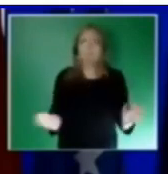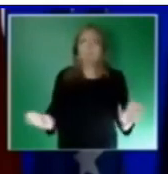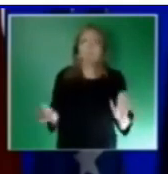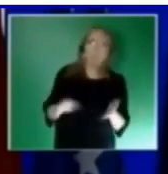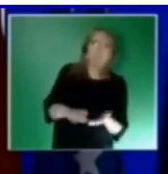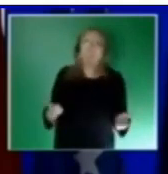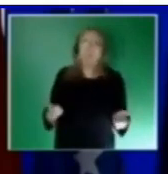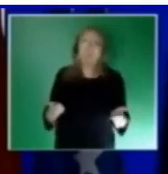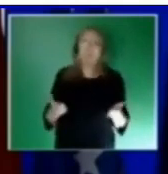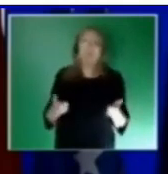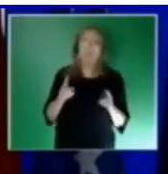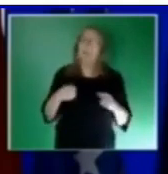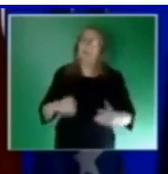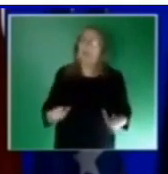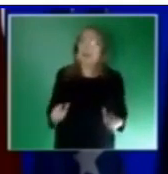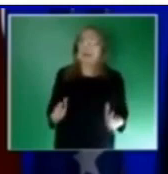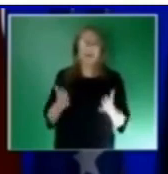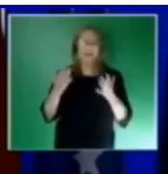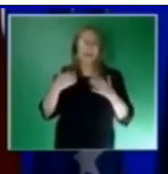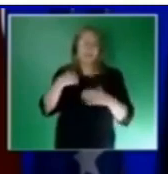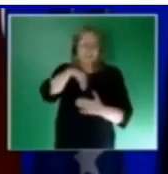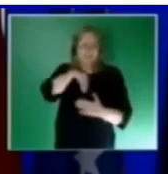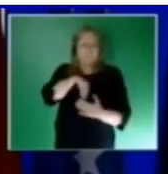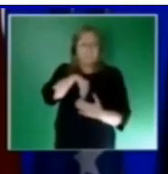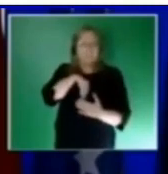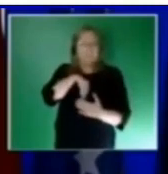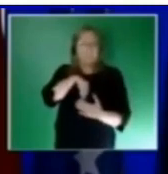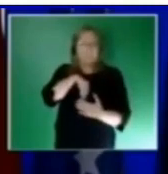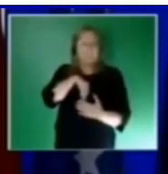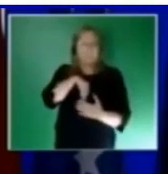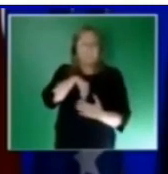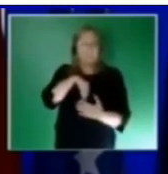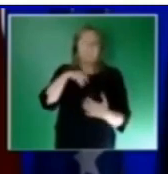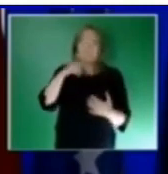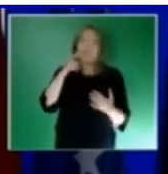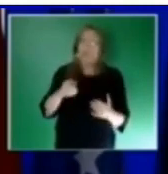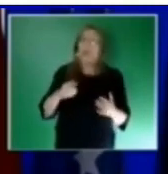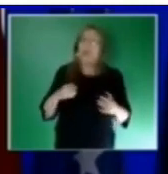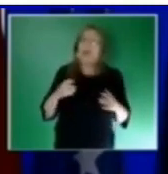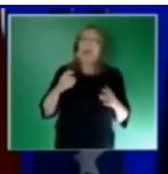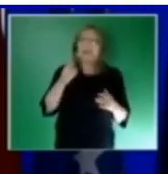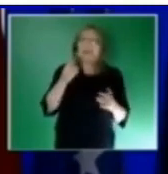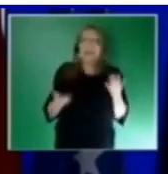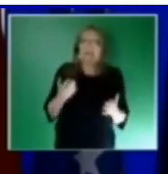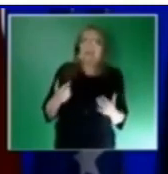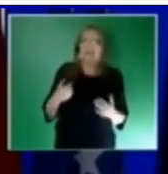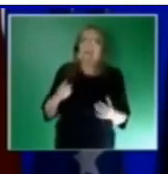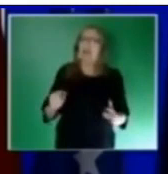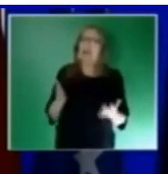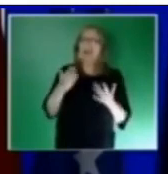pero si la vida se va a escapar trabajando Y trabajando para consumir un